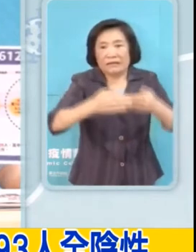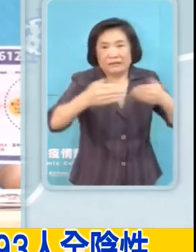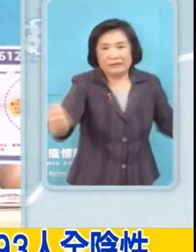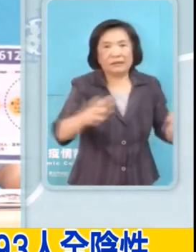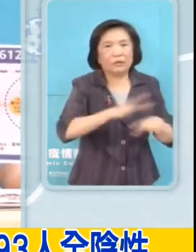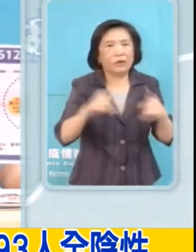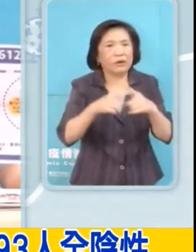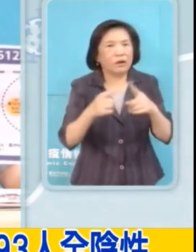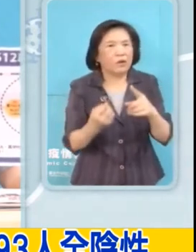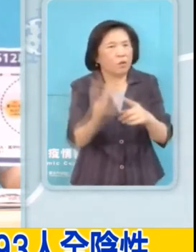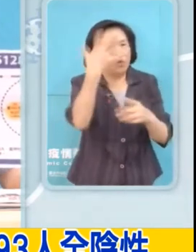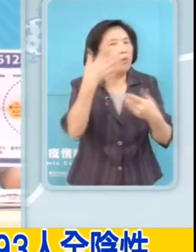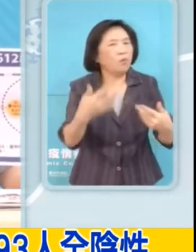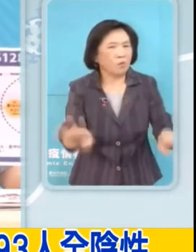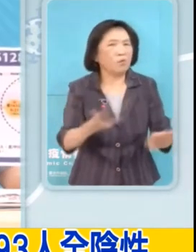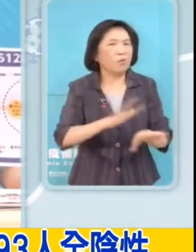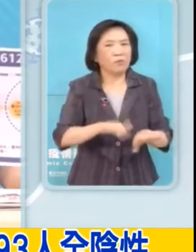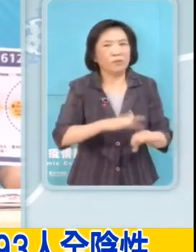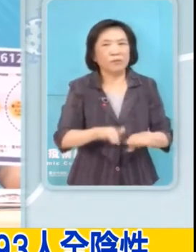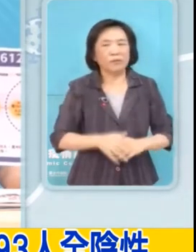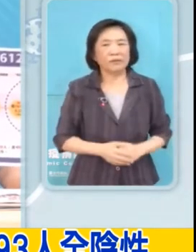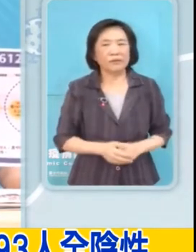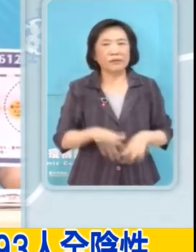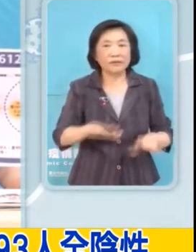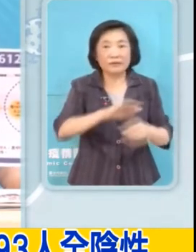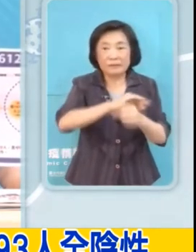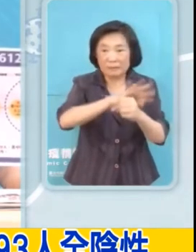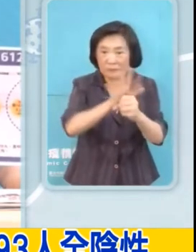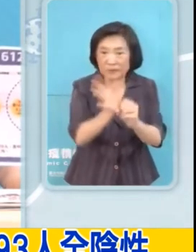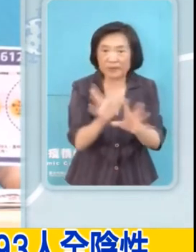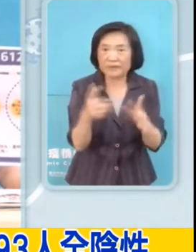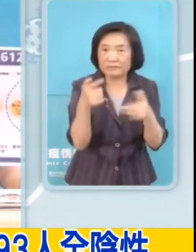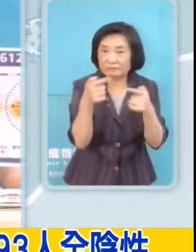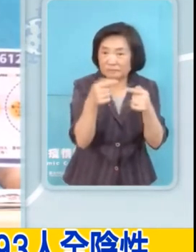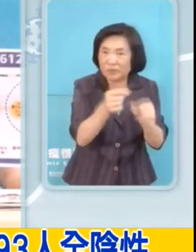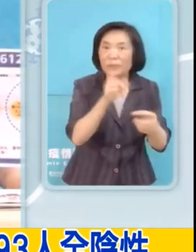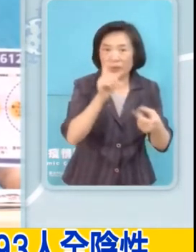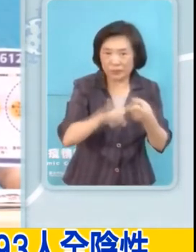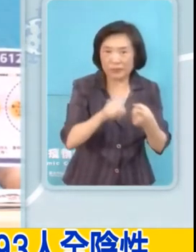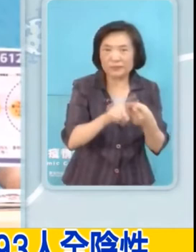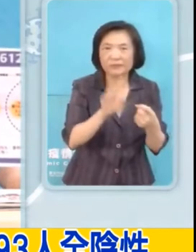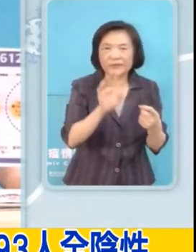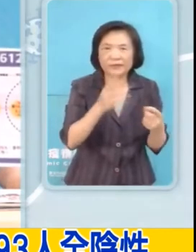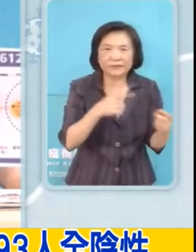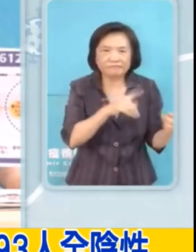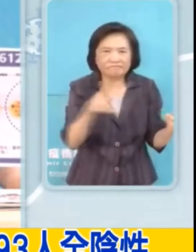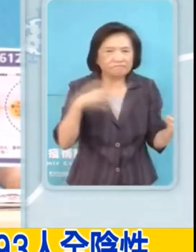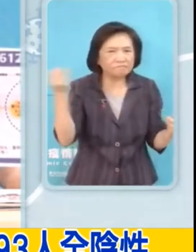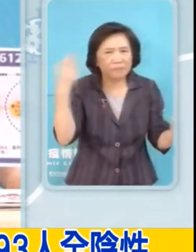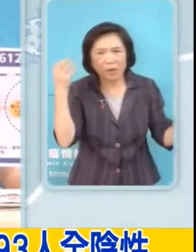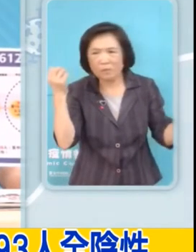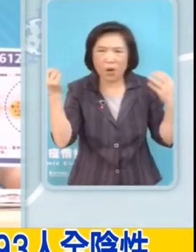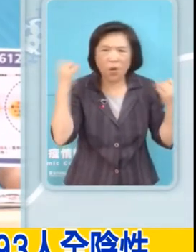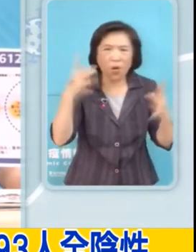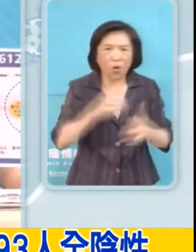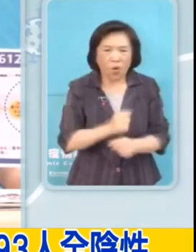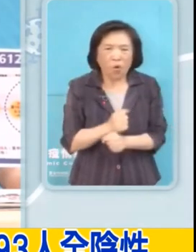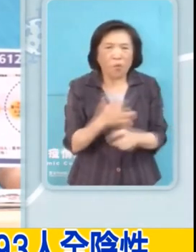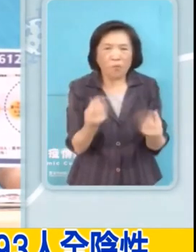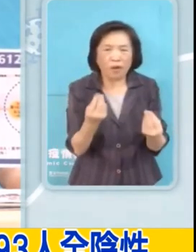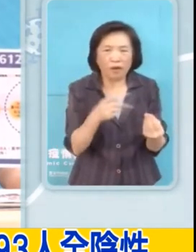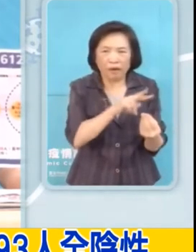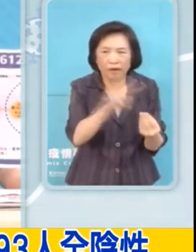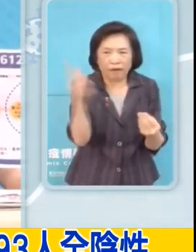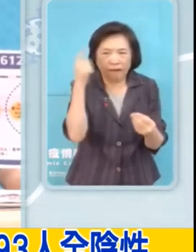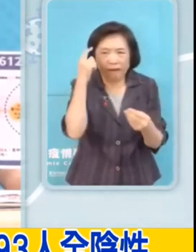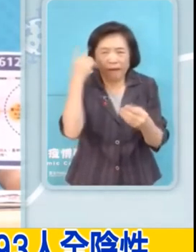百了，所以这个虽然说疫情在趋缓当中，你知道，但常常不注意，你知道，任何一